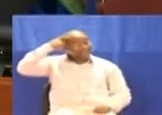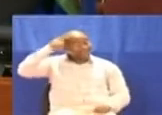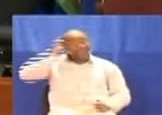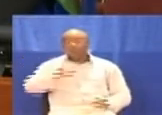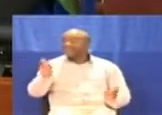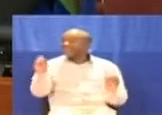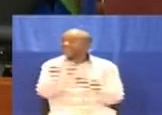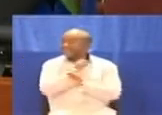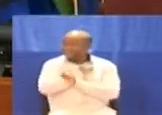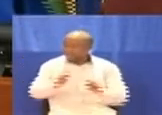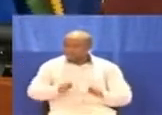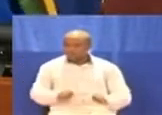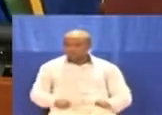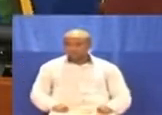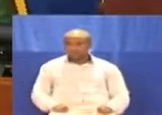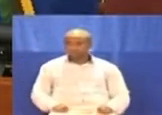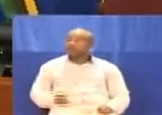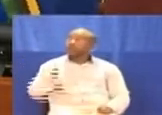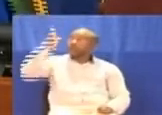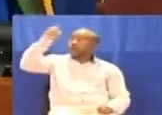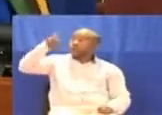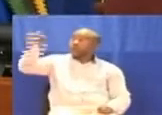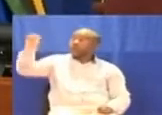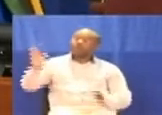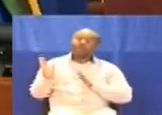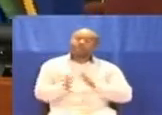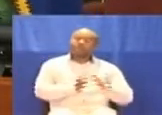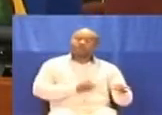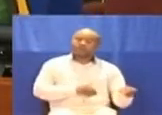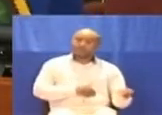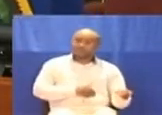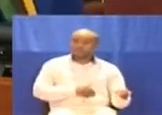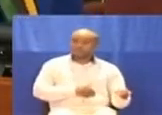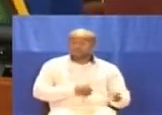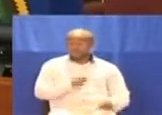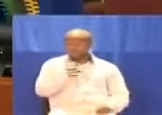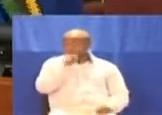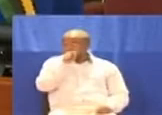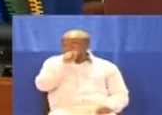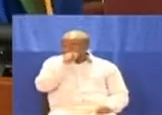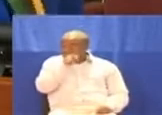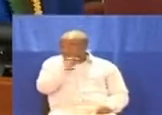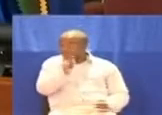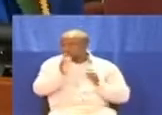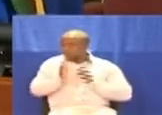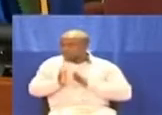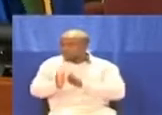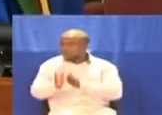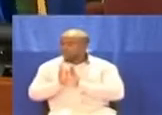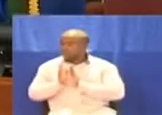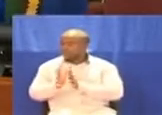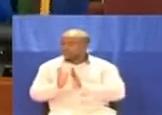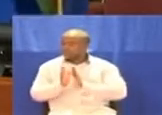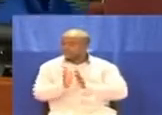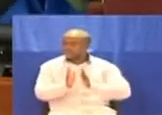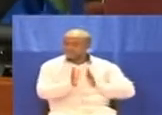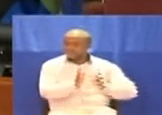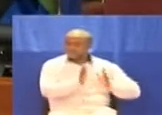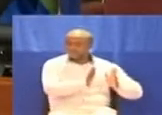mwanadamu. Ni mpango tu wa Mungu kwamba bwana, hii njia inakwenda hivi, inakwenda hivi, inakwenda hivi, inakwenda